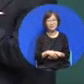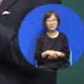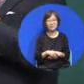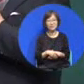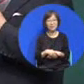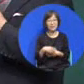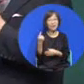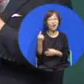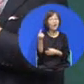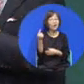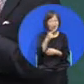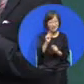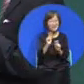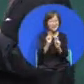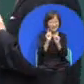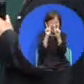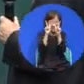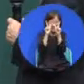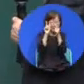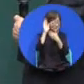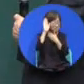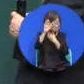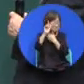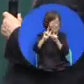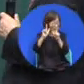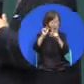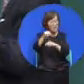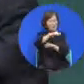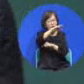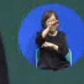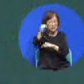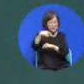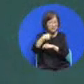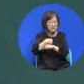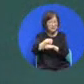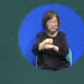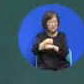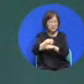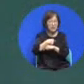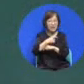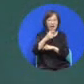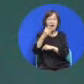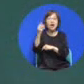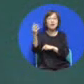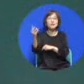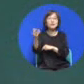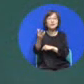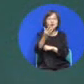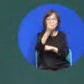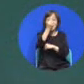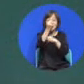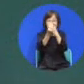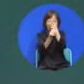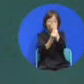되면 기도하게 될 겁니다. So one day, when you realize this, you will be able to pray. 성삼위 하나님께서